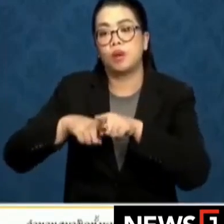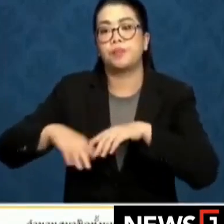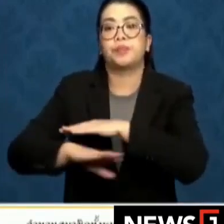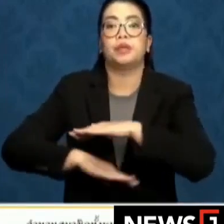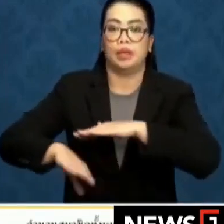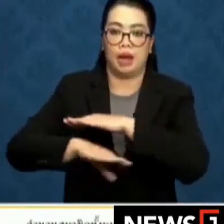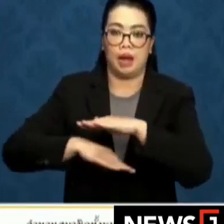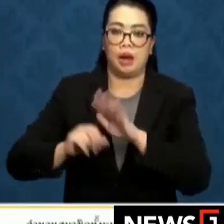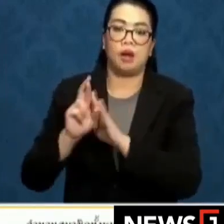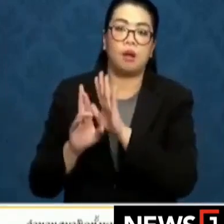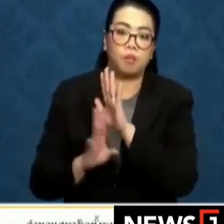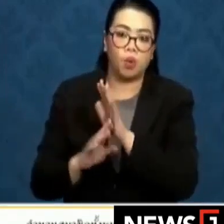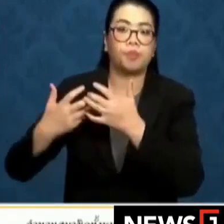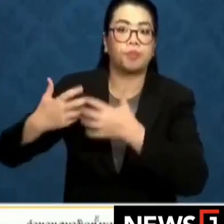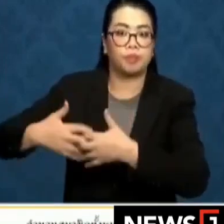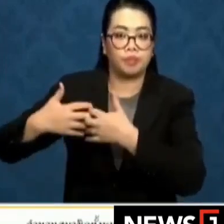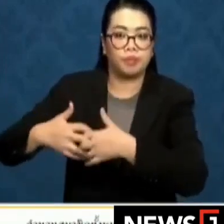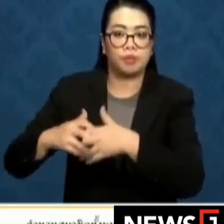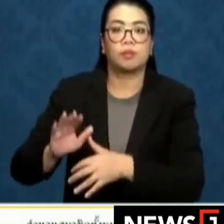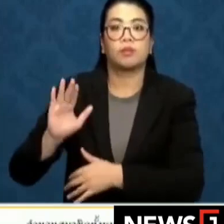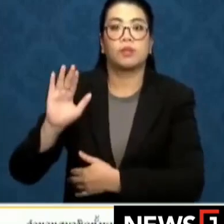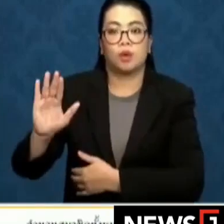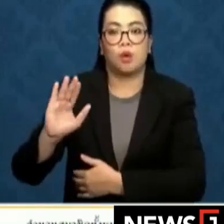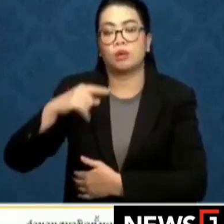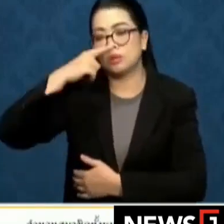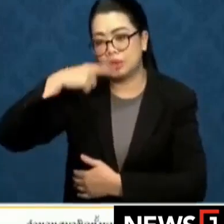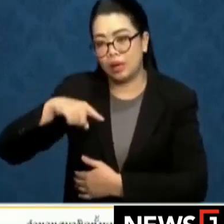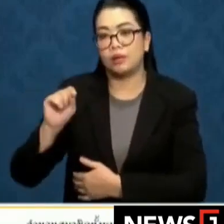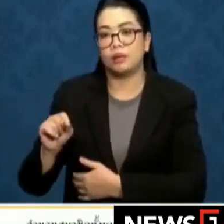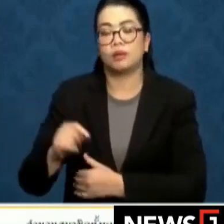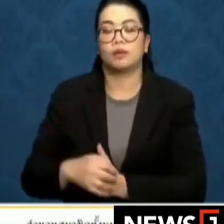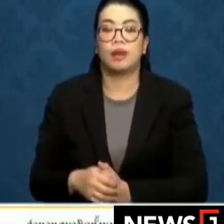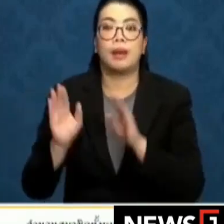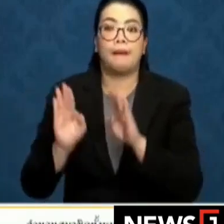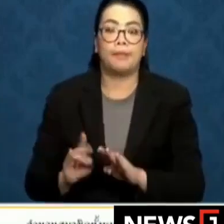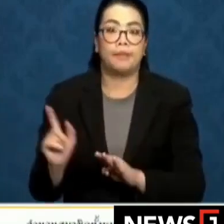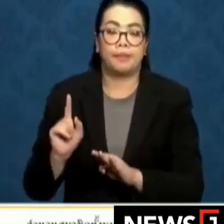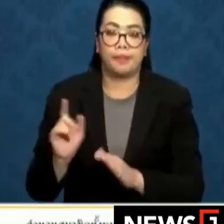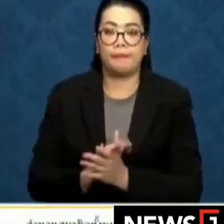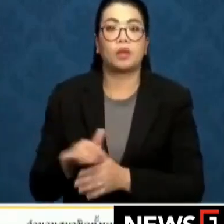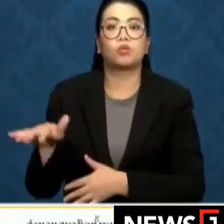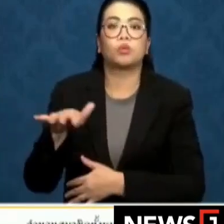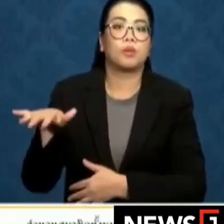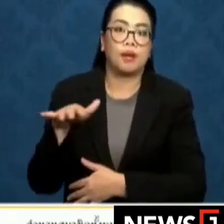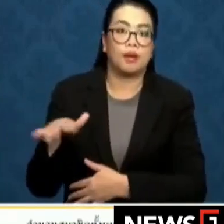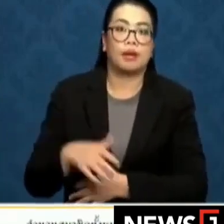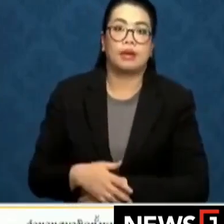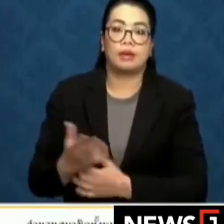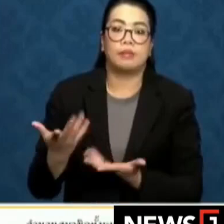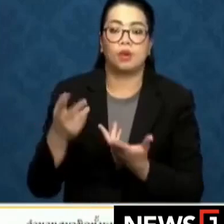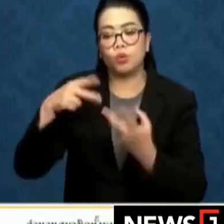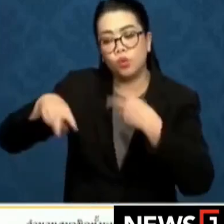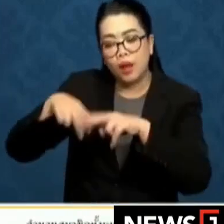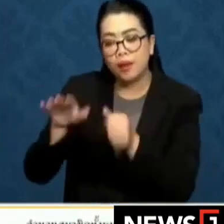เหลือในการกระตุ้นเศรษฐกิจด้วยอย่างไรก็ตามนะคะขณะนี้ก็มีการผลิตในภาคอุตสาหกรรมเริ่มจะมี